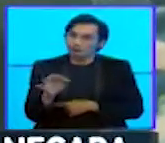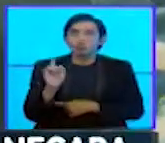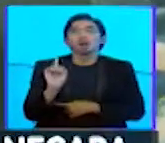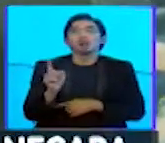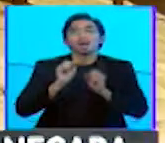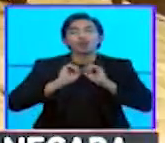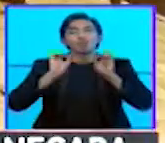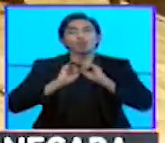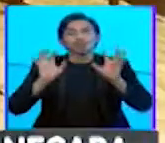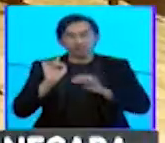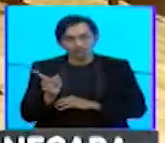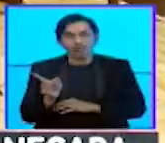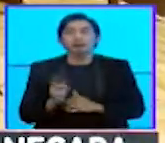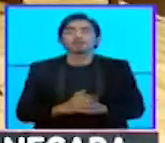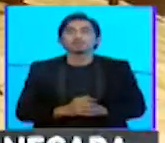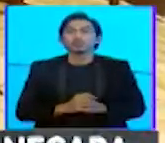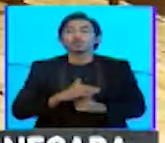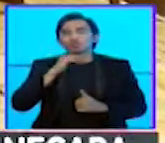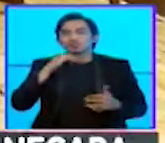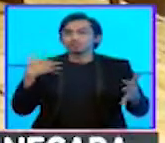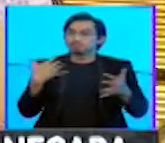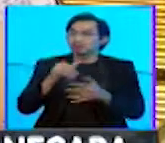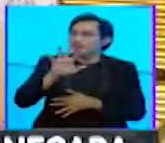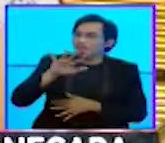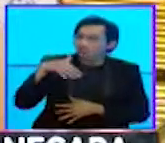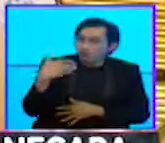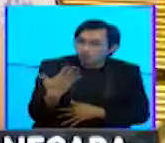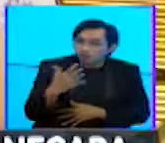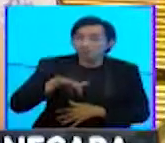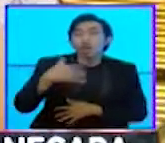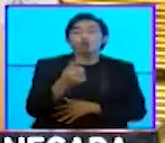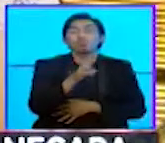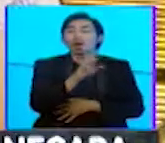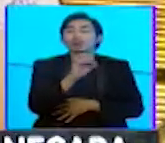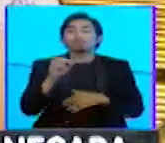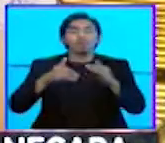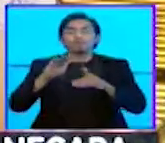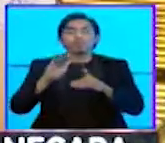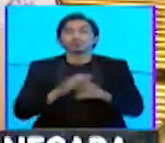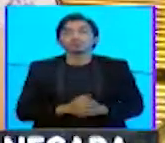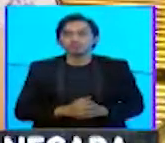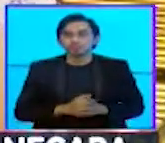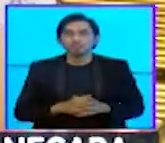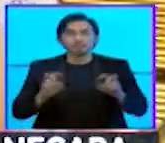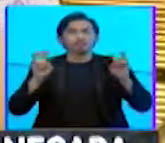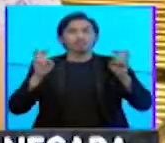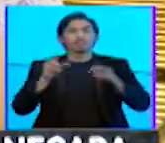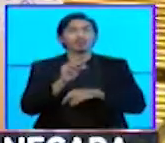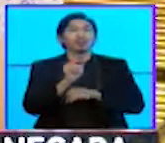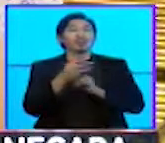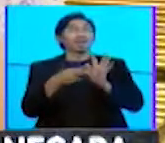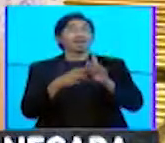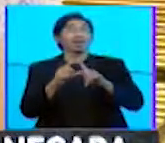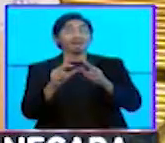Mulai 5 tahun ke depan sampai tahun 2025. Dan berbicara seputar rendang, itu saya ingat CNN Travel ini merilis rendang